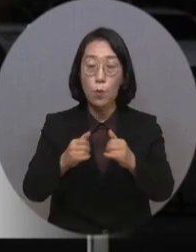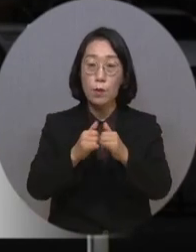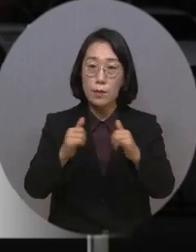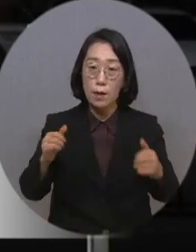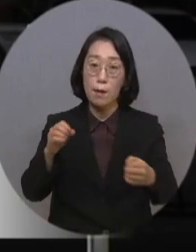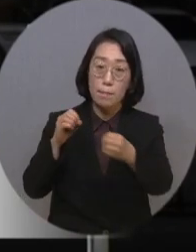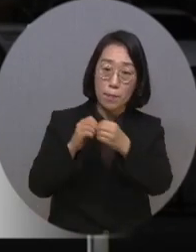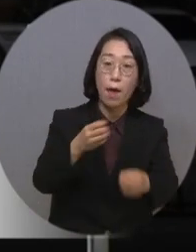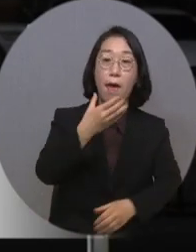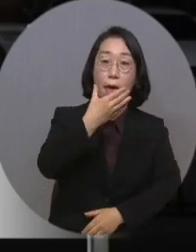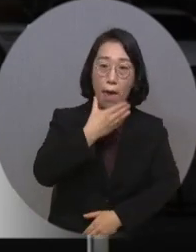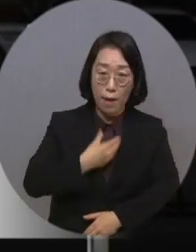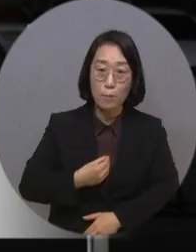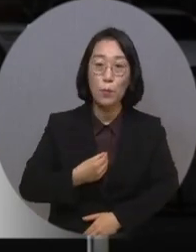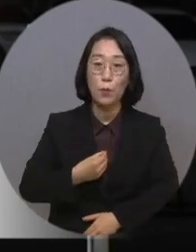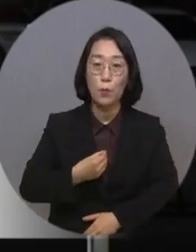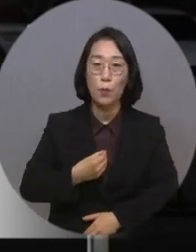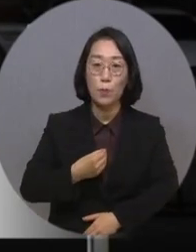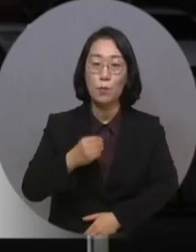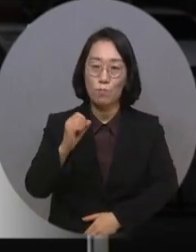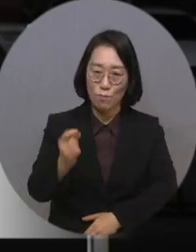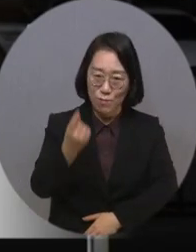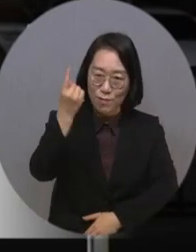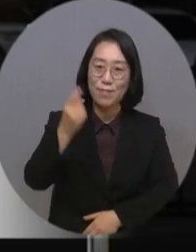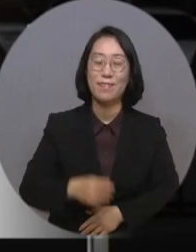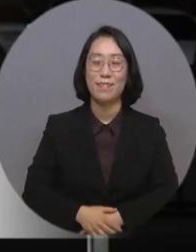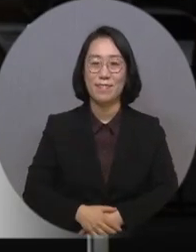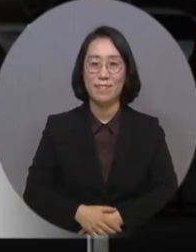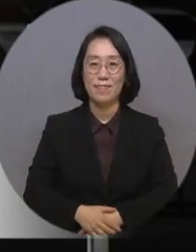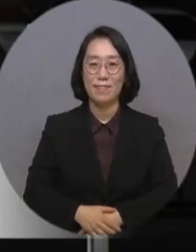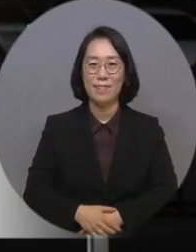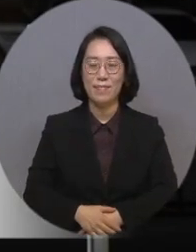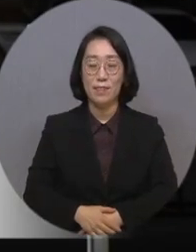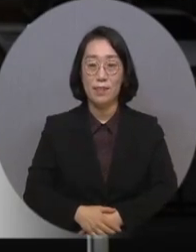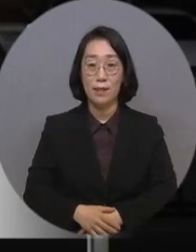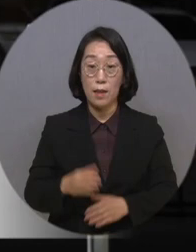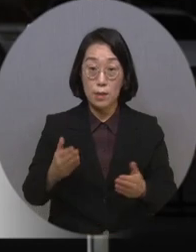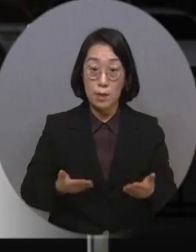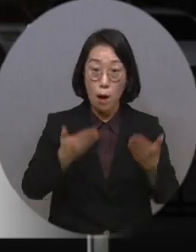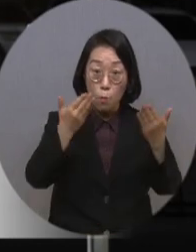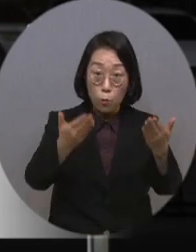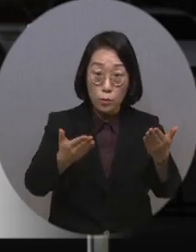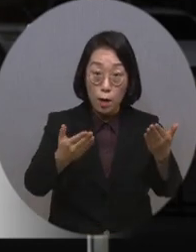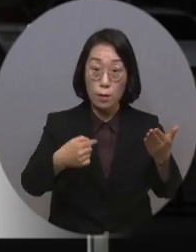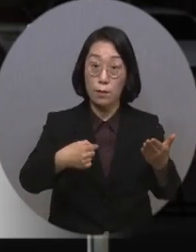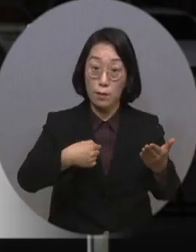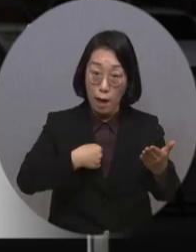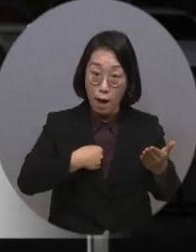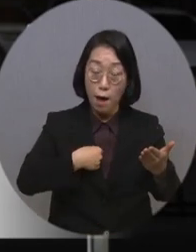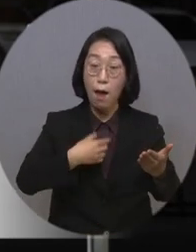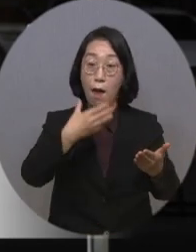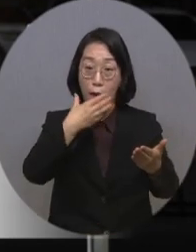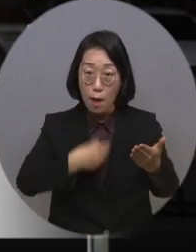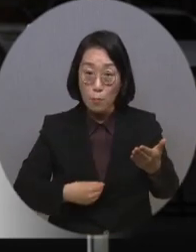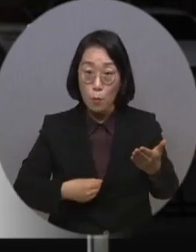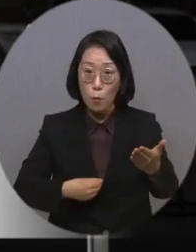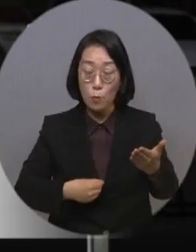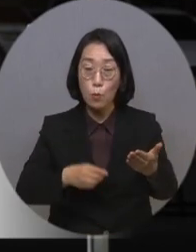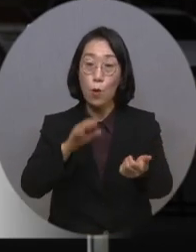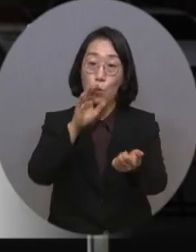행복하게 하는 행복 바이러스라고 생각합니다 자원봉사하는 사람도 행복하고